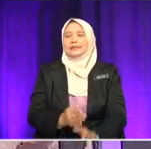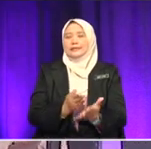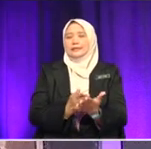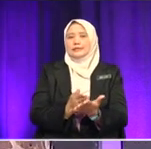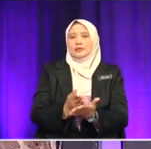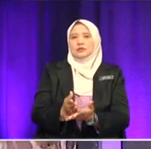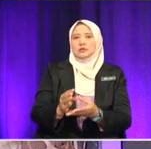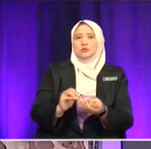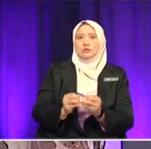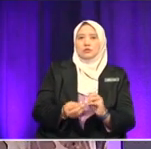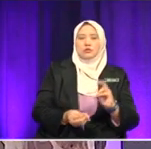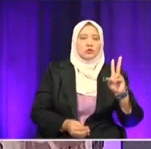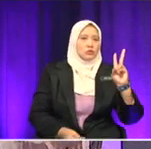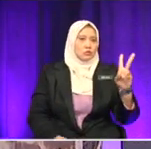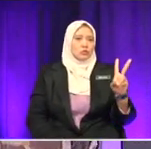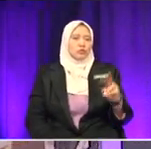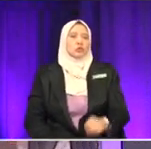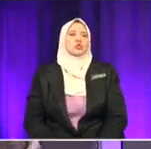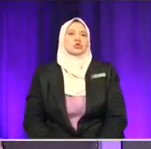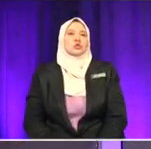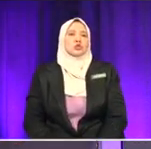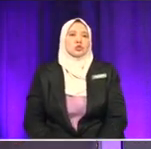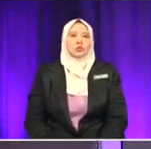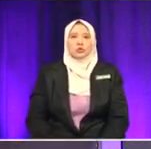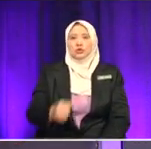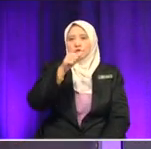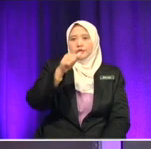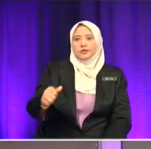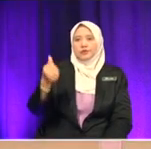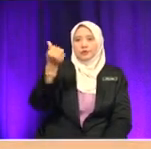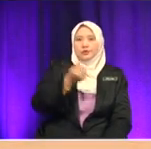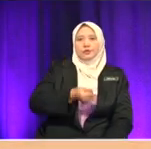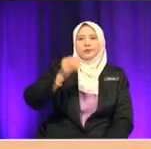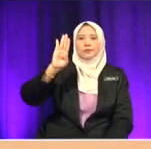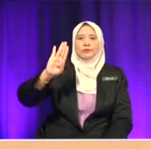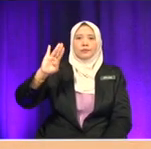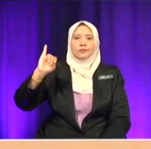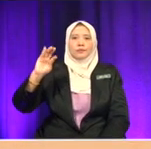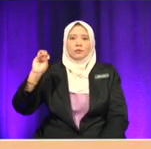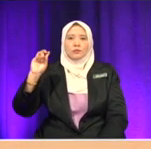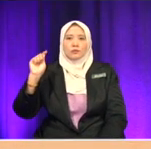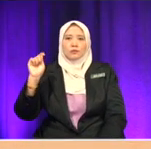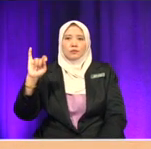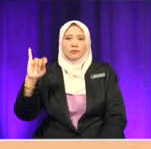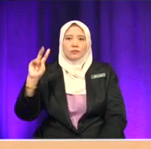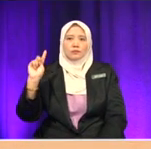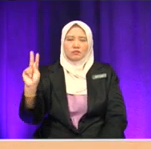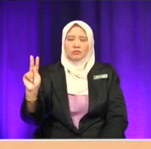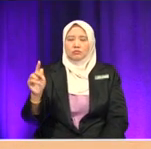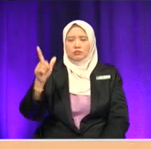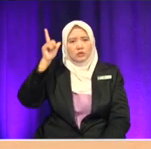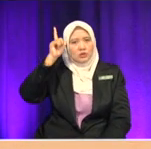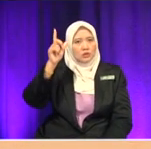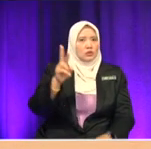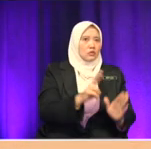berkaitan dengan antibiotik. Ha, okey. Rajah menunjukkan keputusan suatu eksperimen yang dijalankan